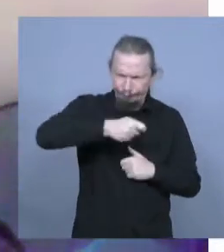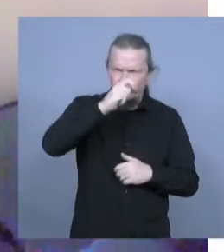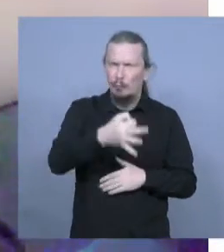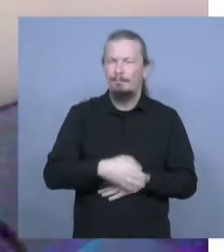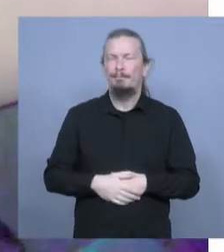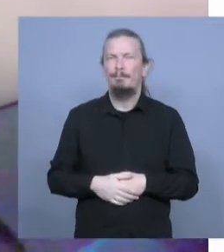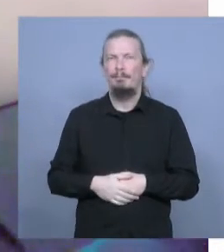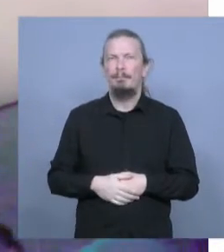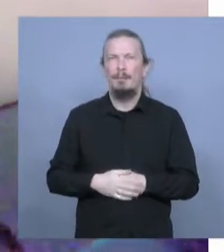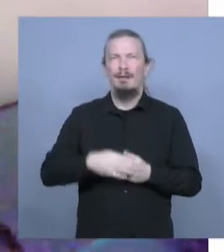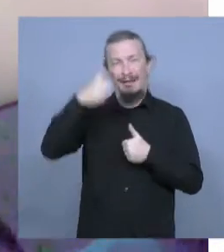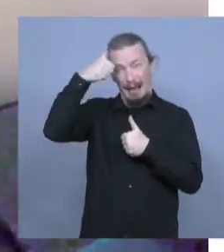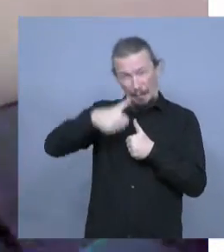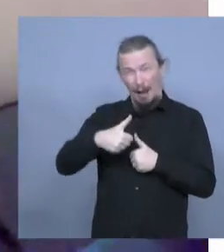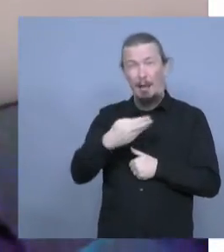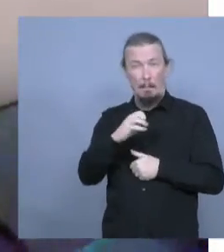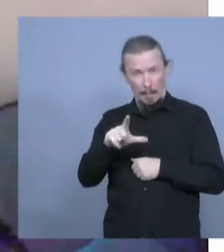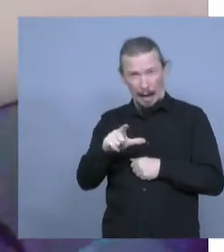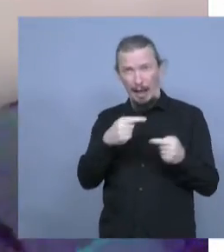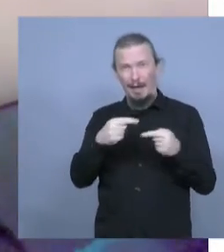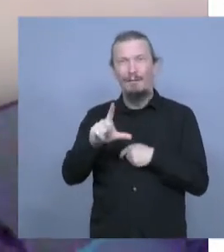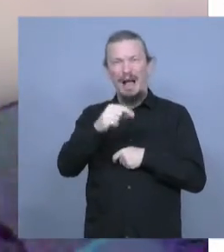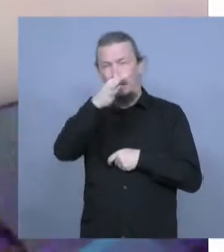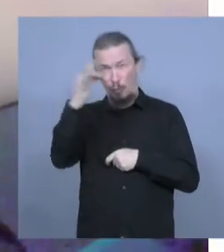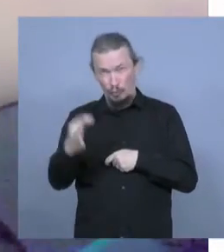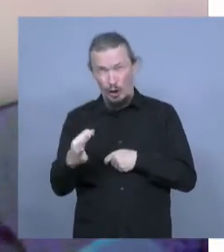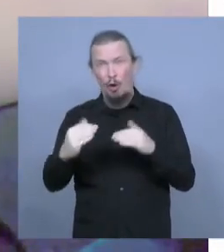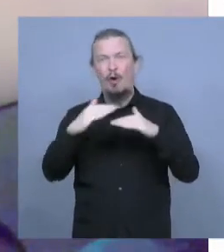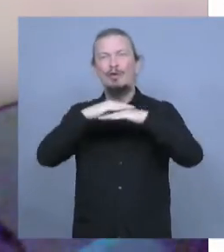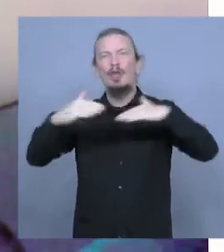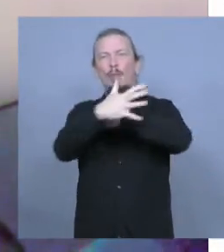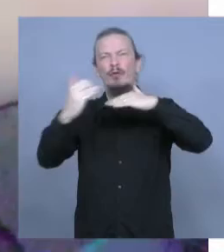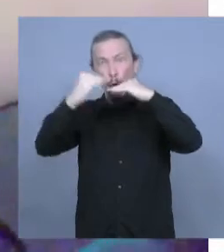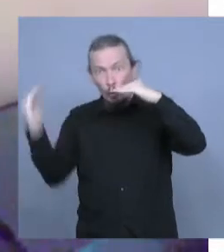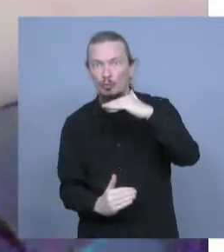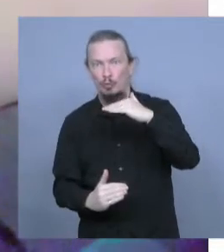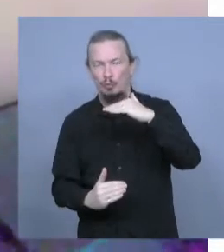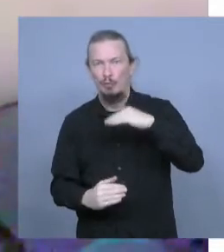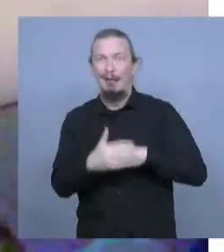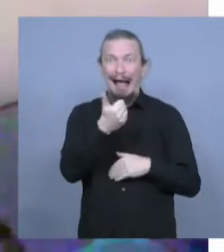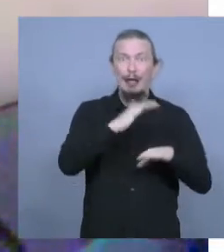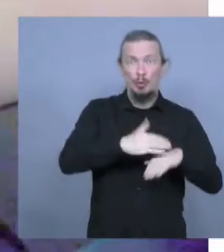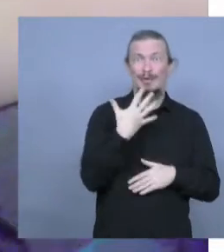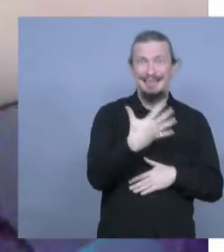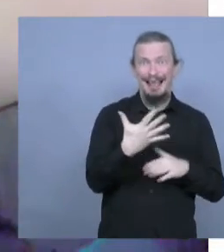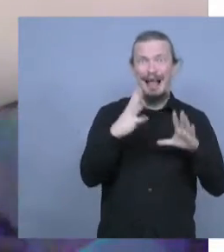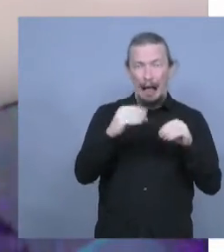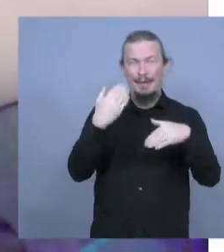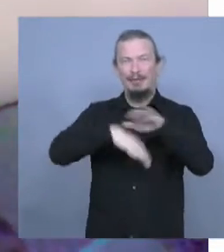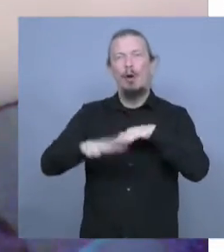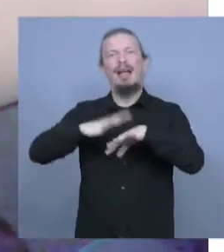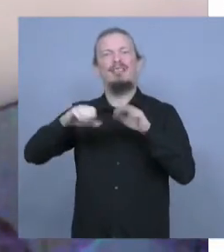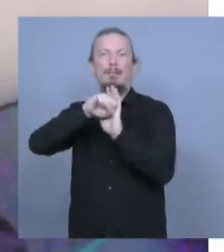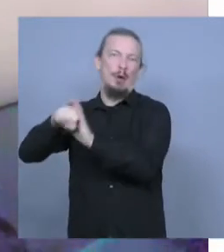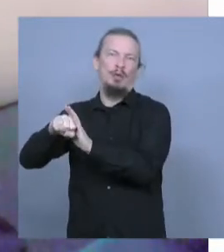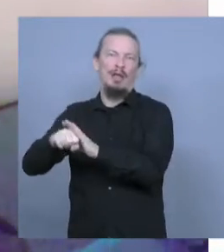rappel, la métropole, c'est 20% des habitants qui vivent sous le seuil de pauvreté et un habitant sur 5 qui habite dans un quartier prioritaire de